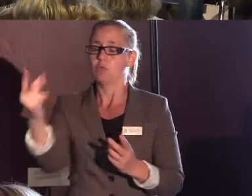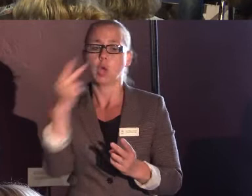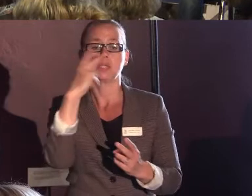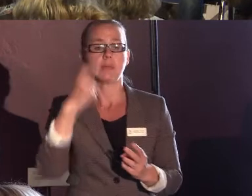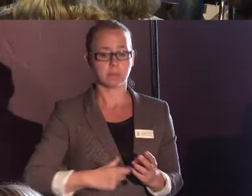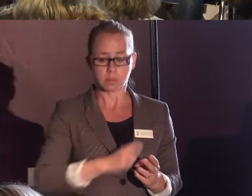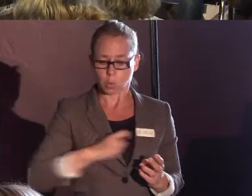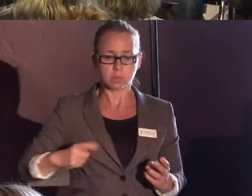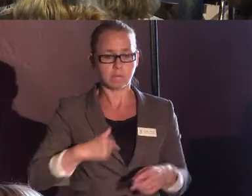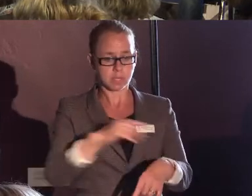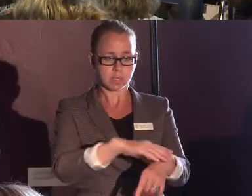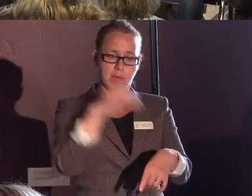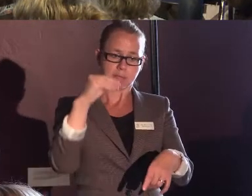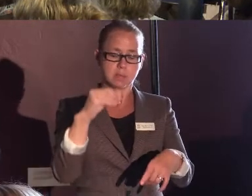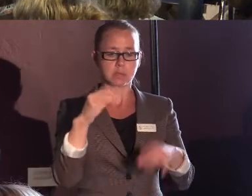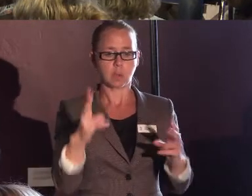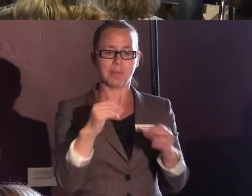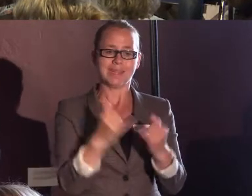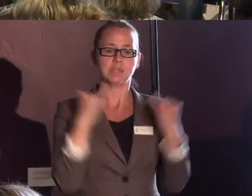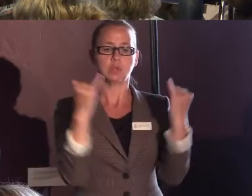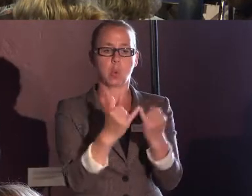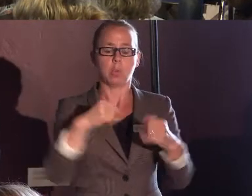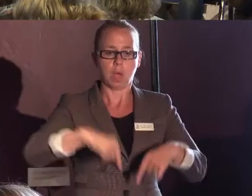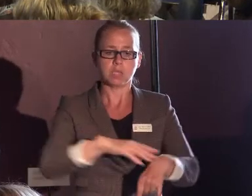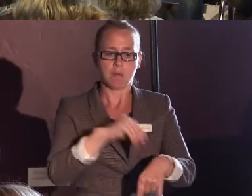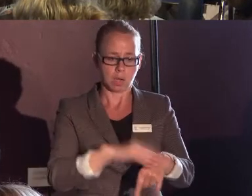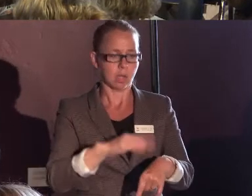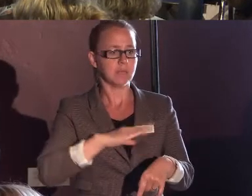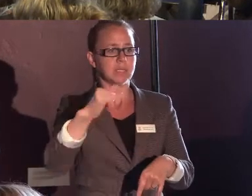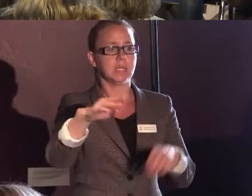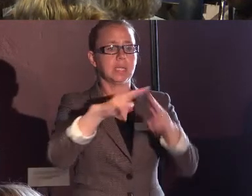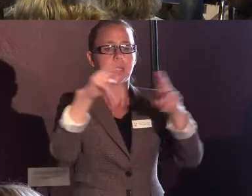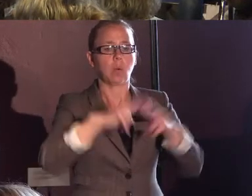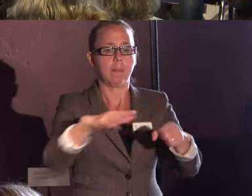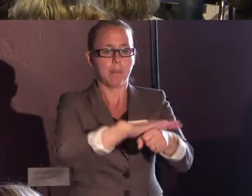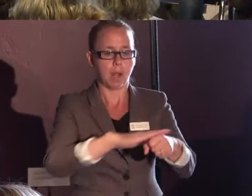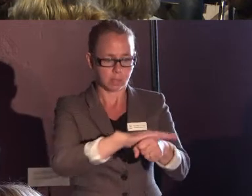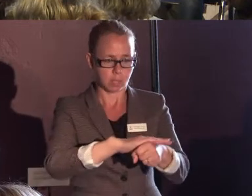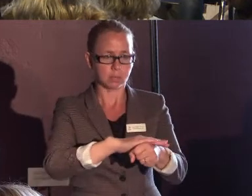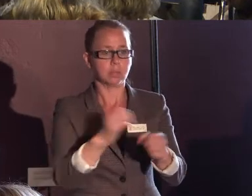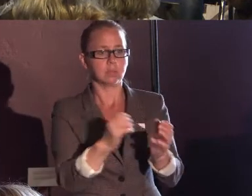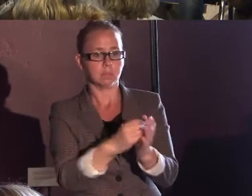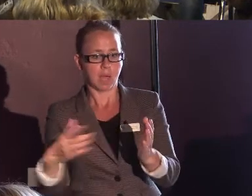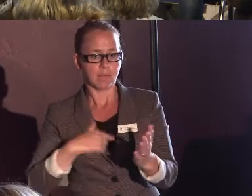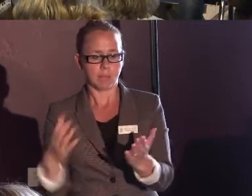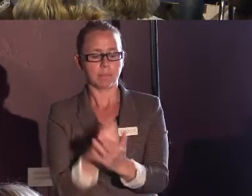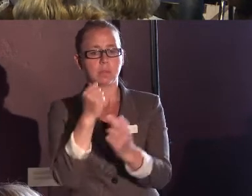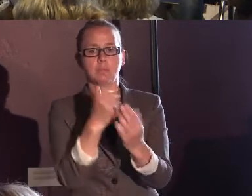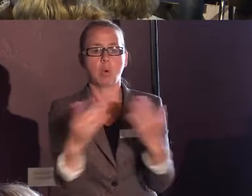som svensk, alltså institution i Sverige, på en internationell marknad. Det har givit oss kontakter.